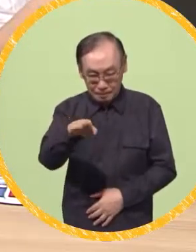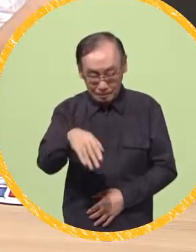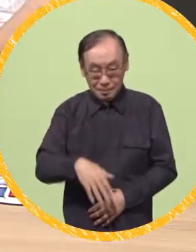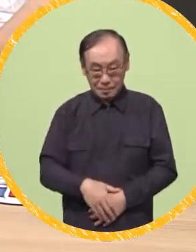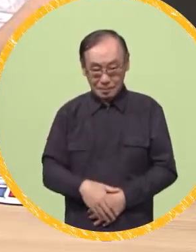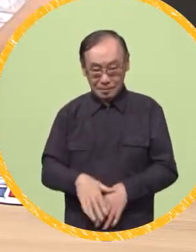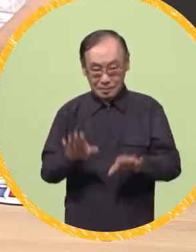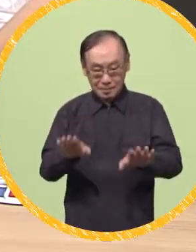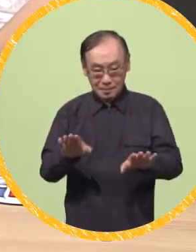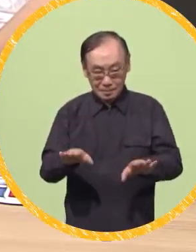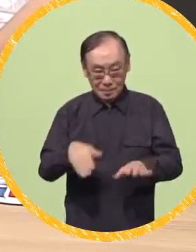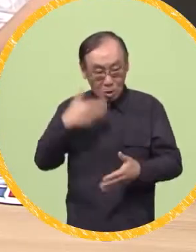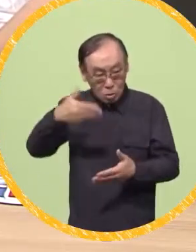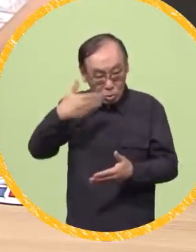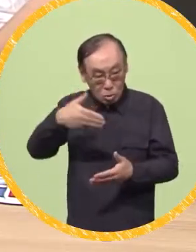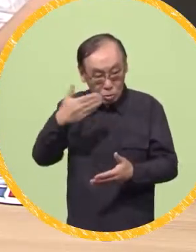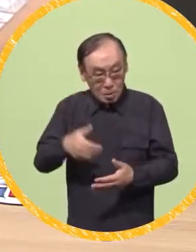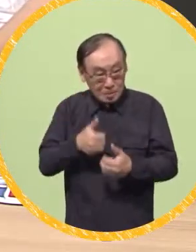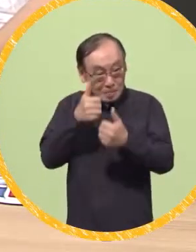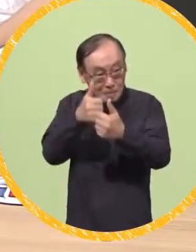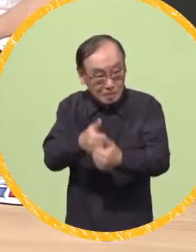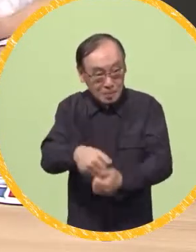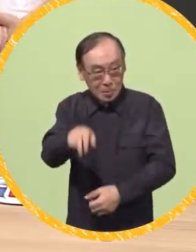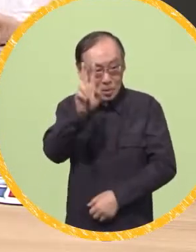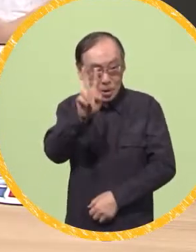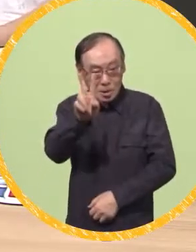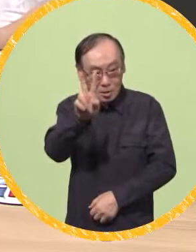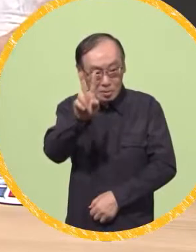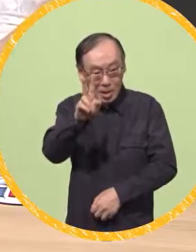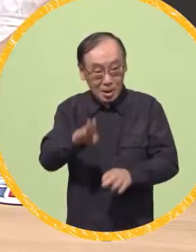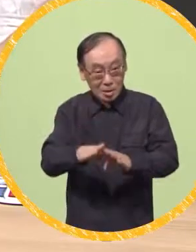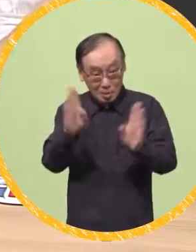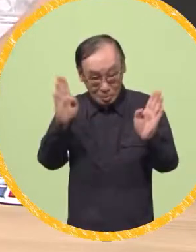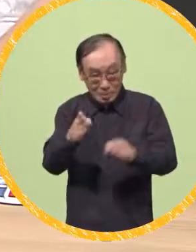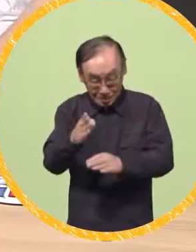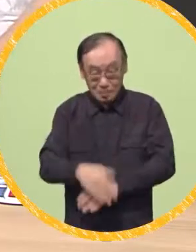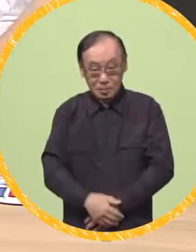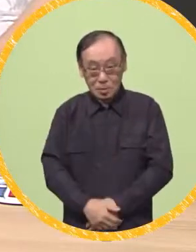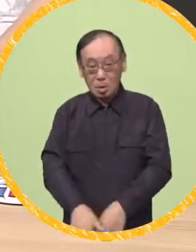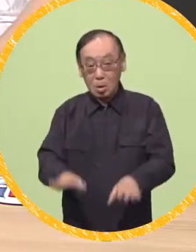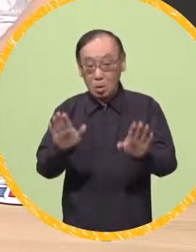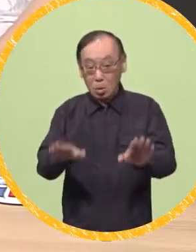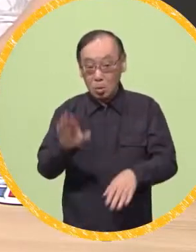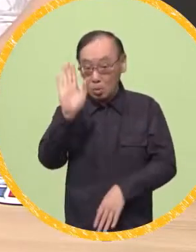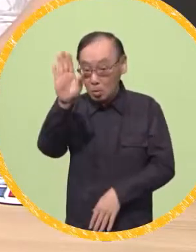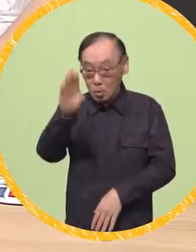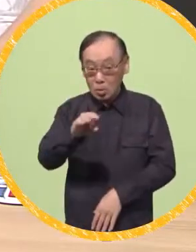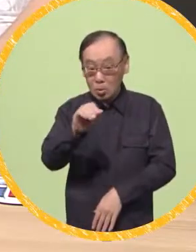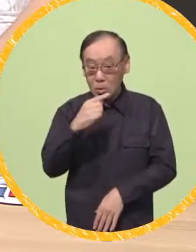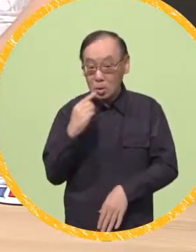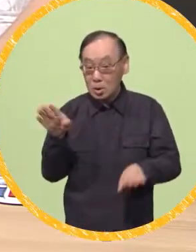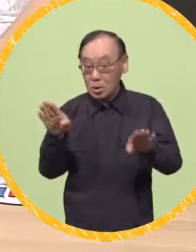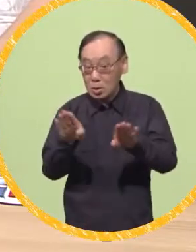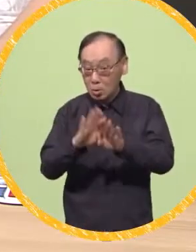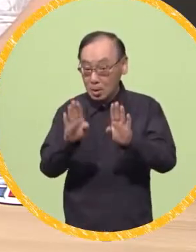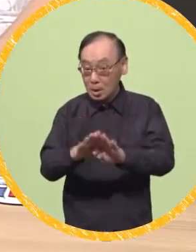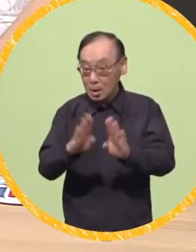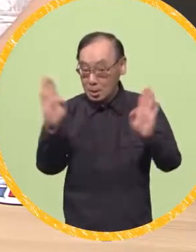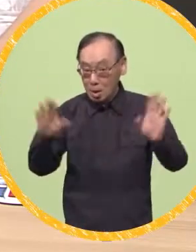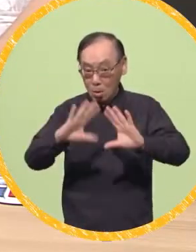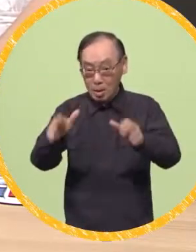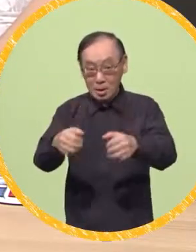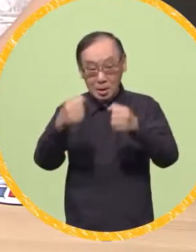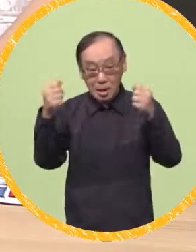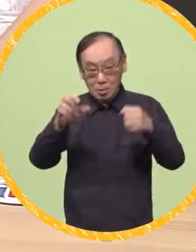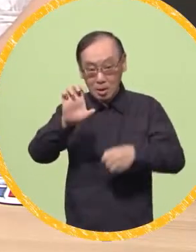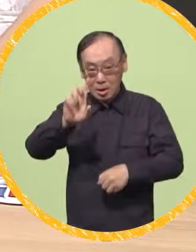ねグルメをかけた2つ目のセーリング食いついてますよ今度の土曜日曜ハイサイされるセーリングワールドカップシリーズ